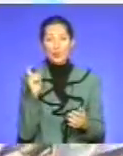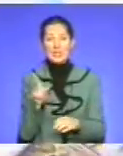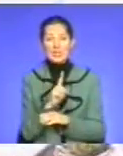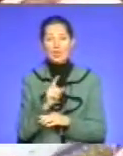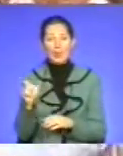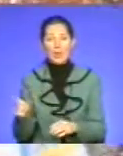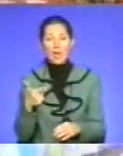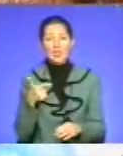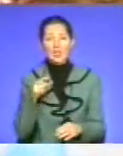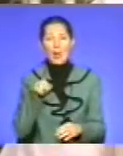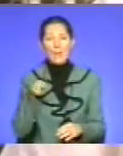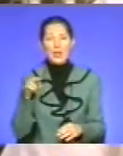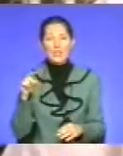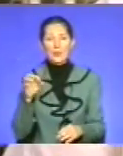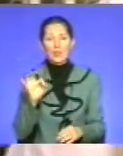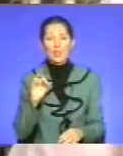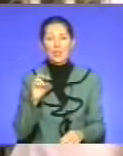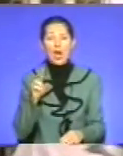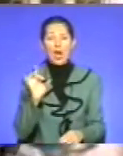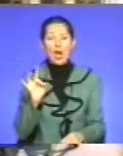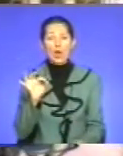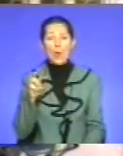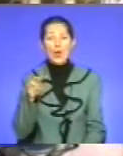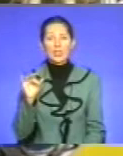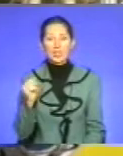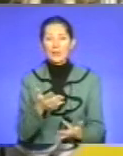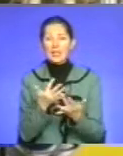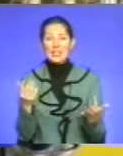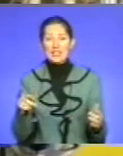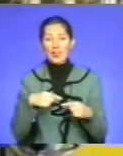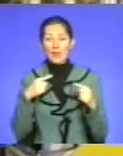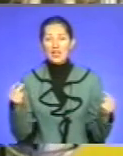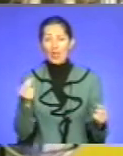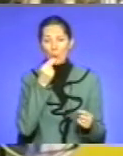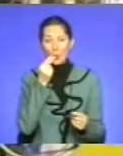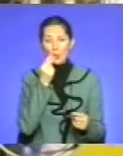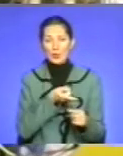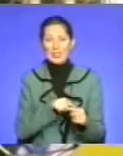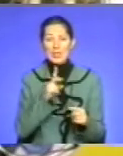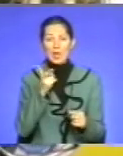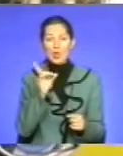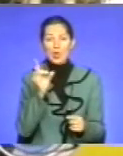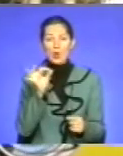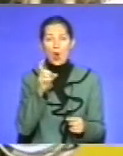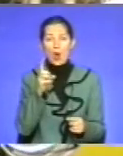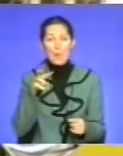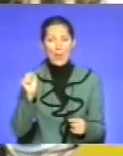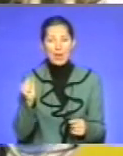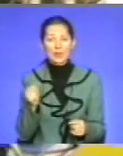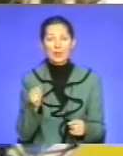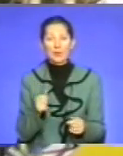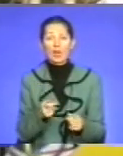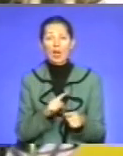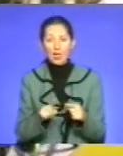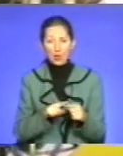та Оксана Романишин. Є нові види продукції – це крохмаль картопляний,